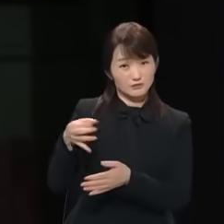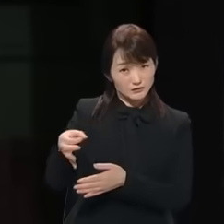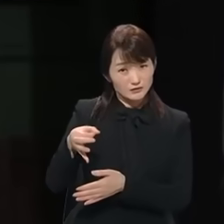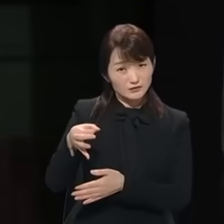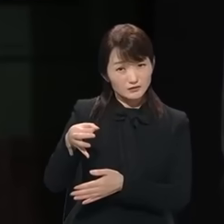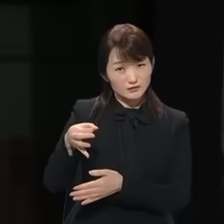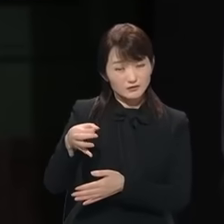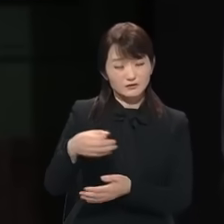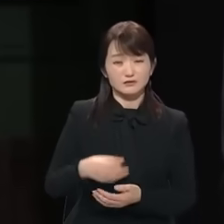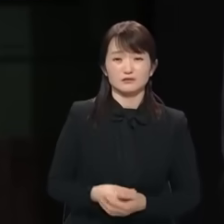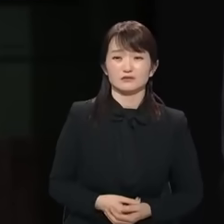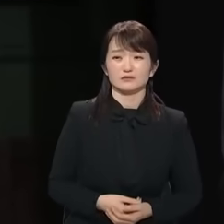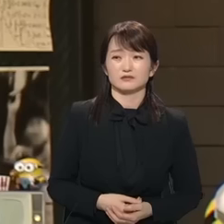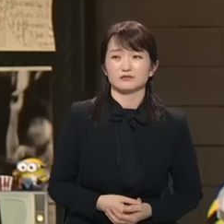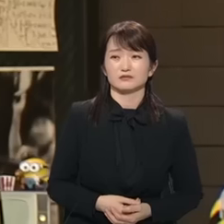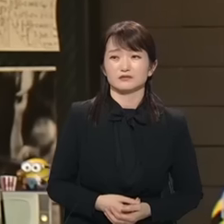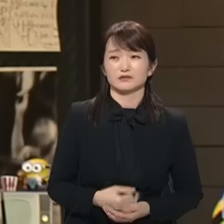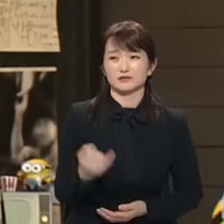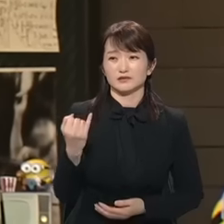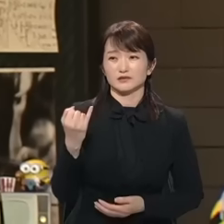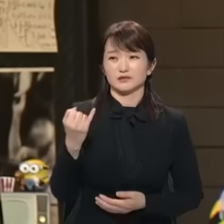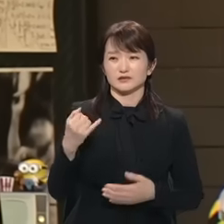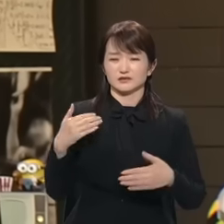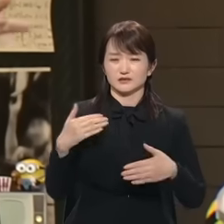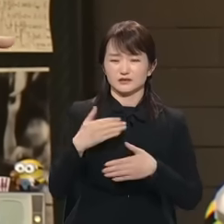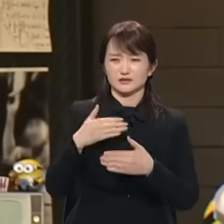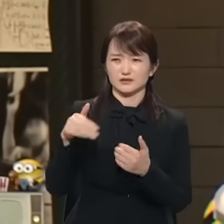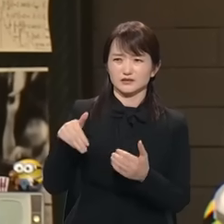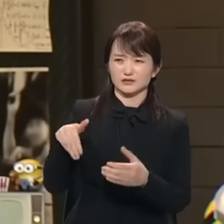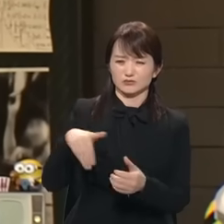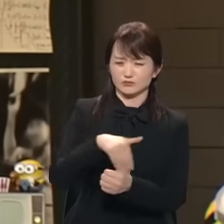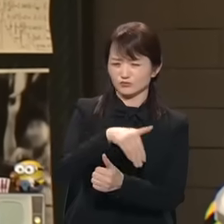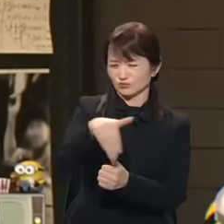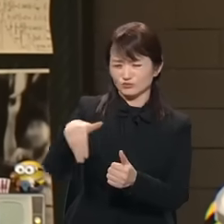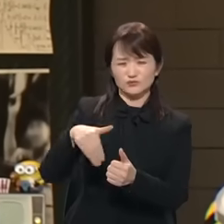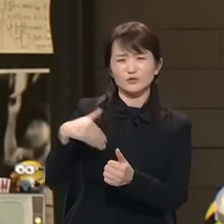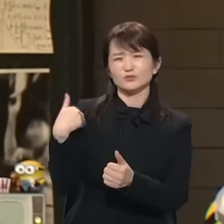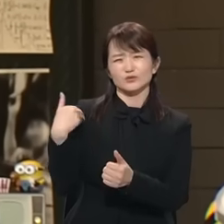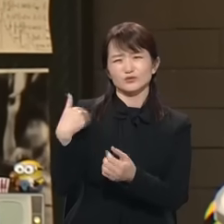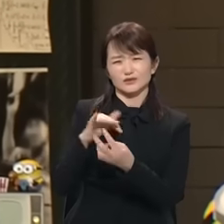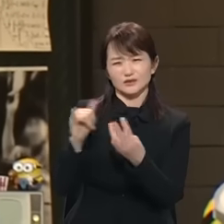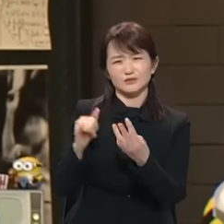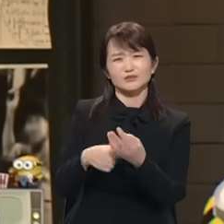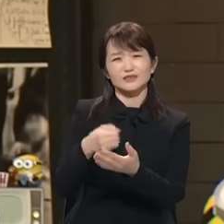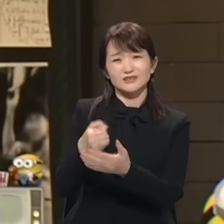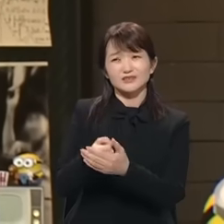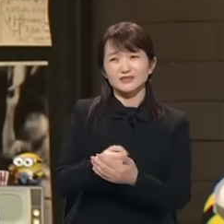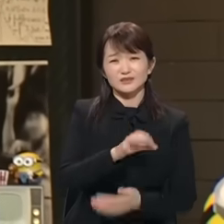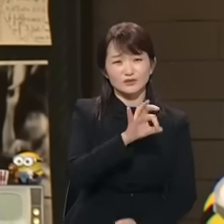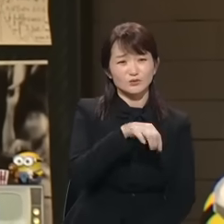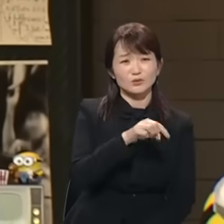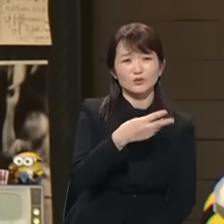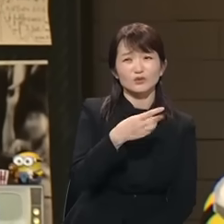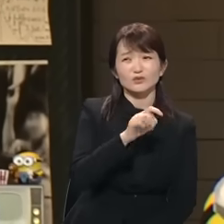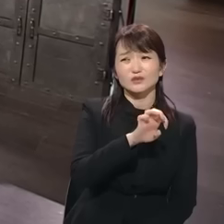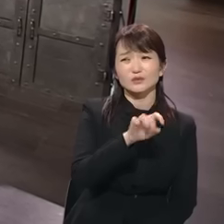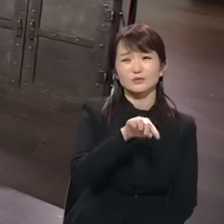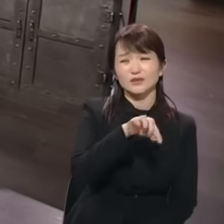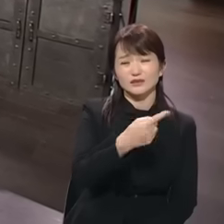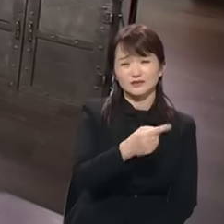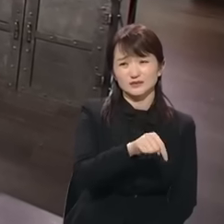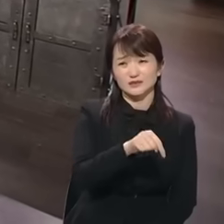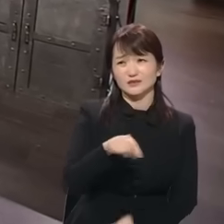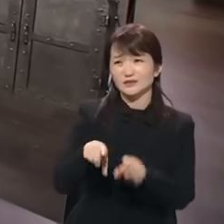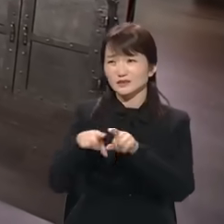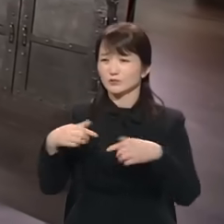있었습니다 아 제가 보니까이 여탕 문화를 모르는 우리 세분의 판단이 아닌가 아니 워터 파크라 그 일반 여탕이 아니라